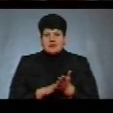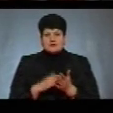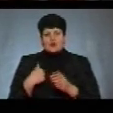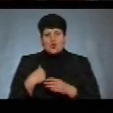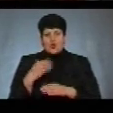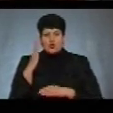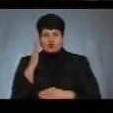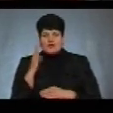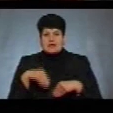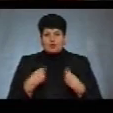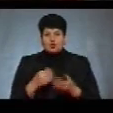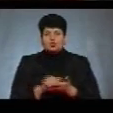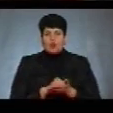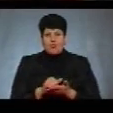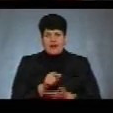подають документи.